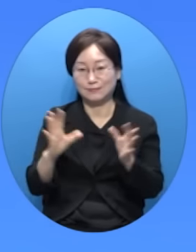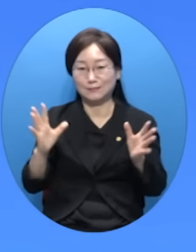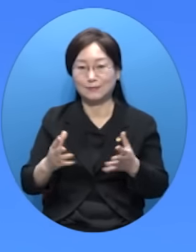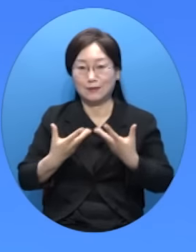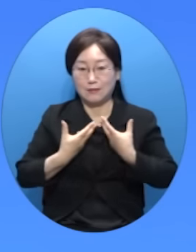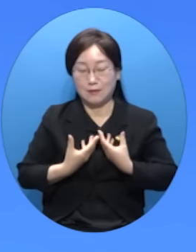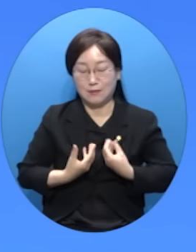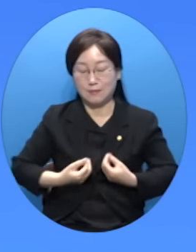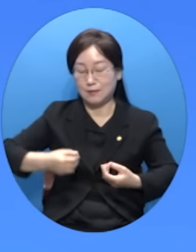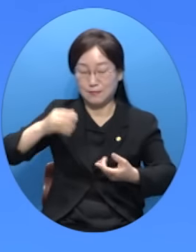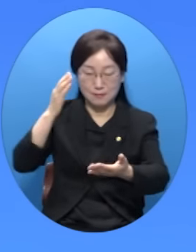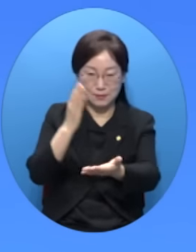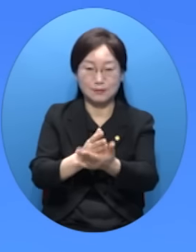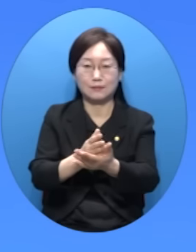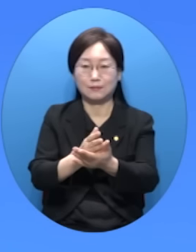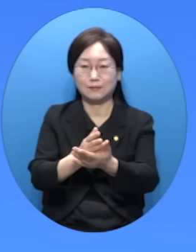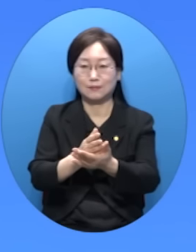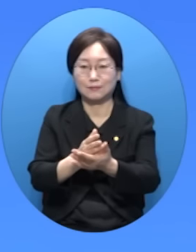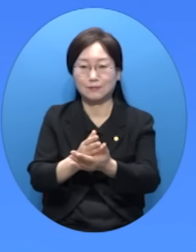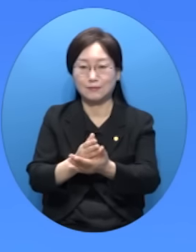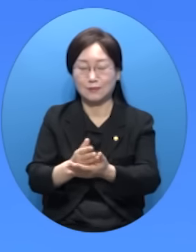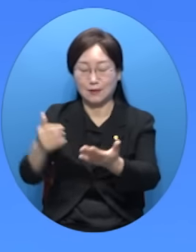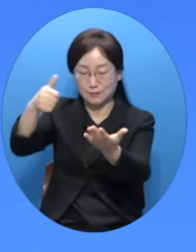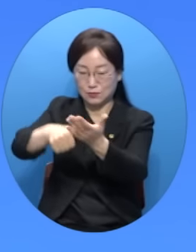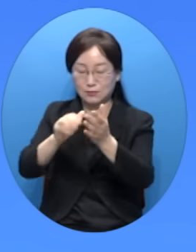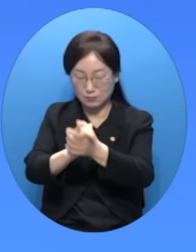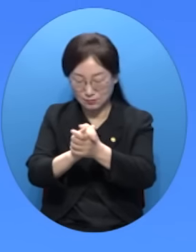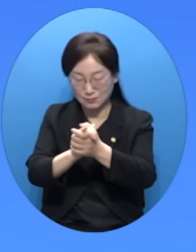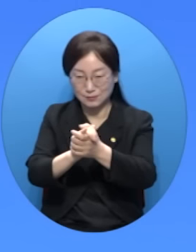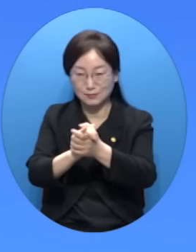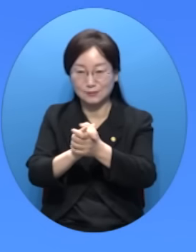절망 자리에 주저앉지 말고 엎드려 기도하고